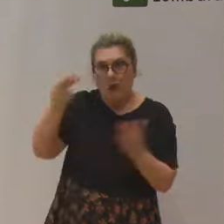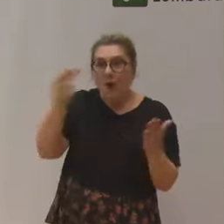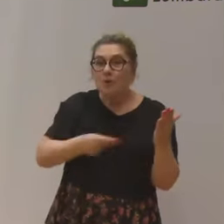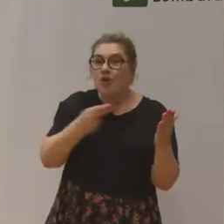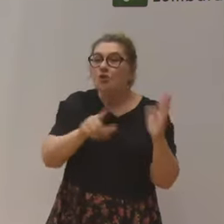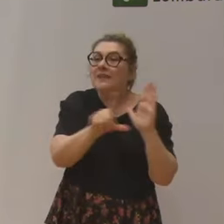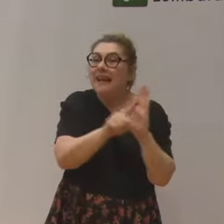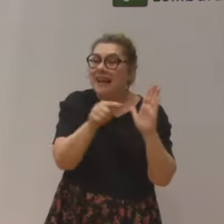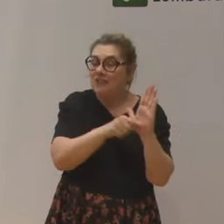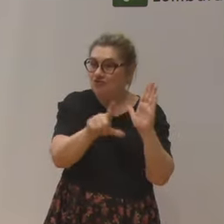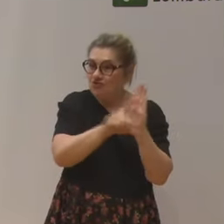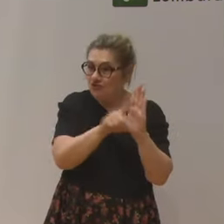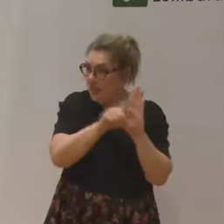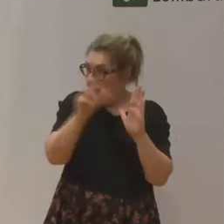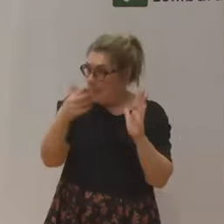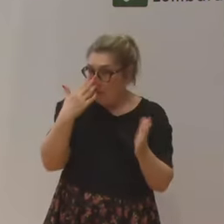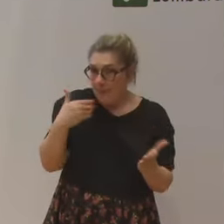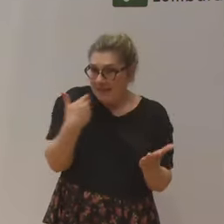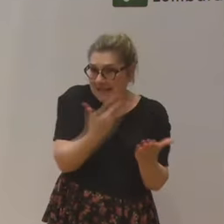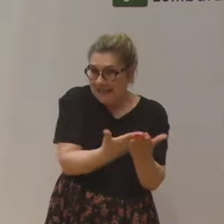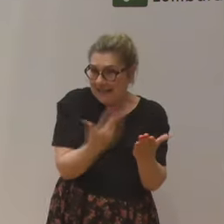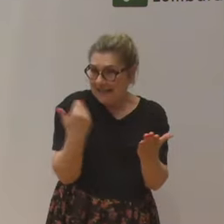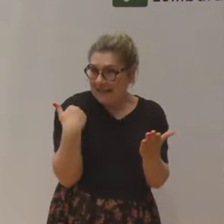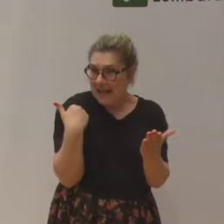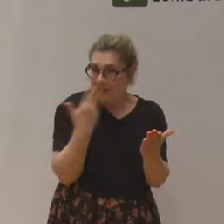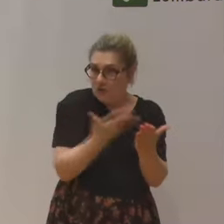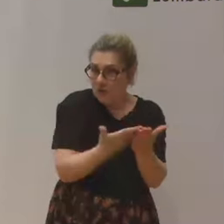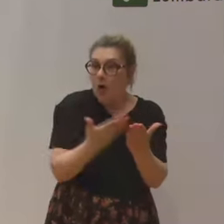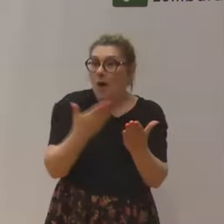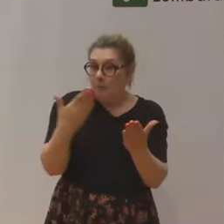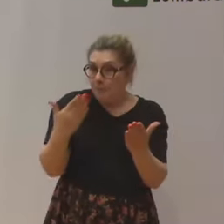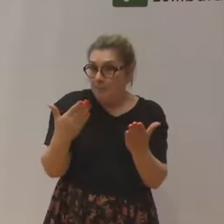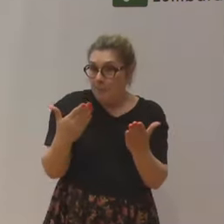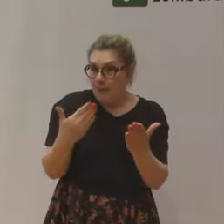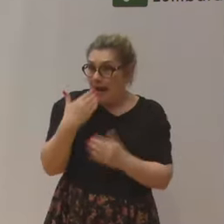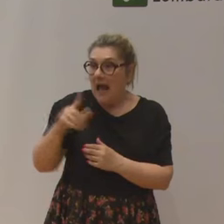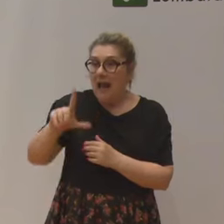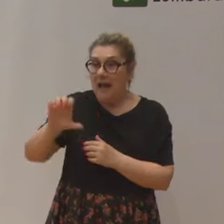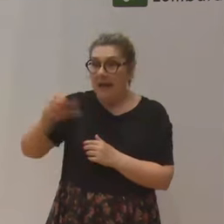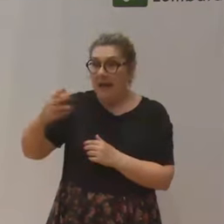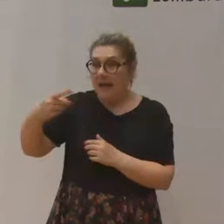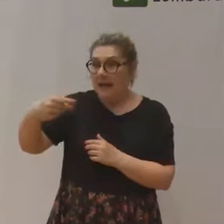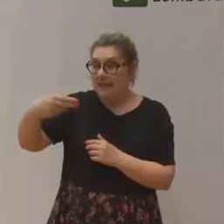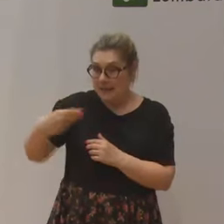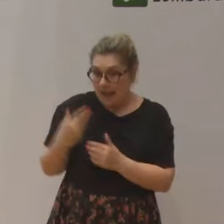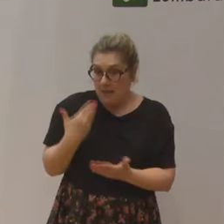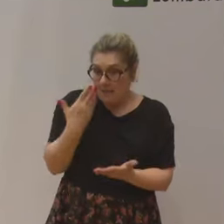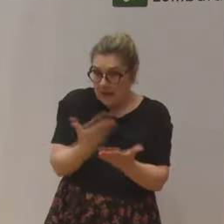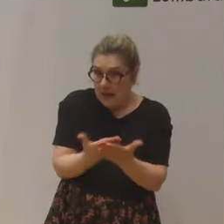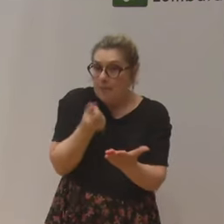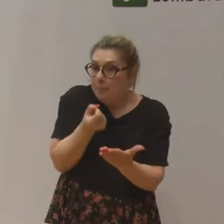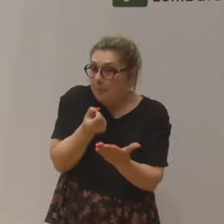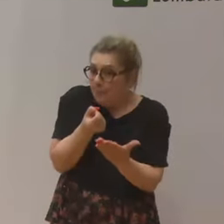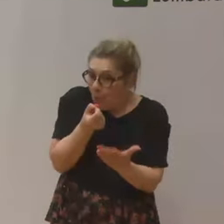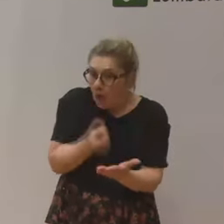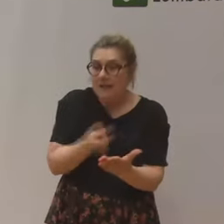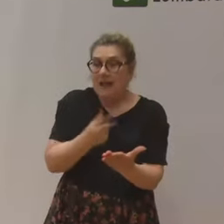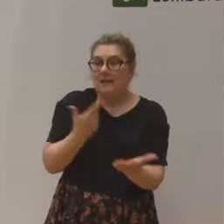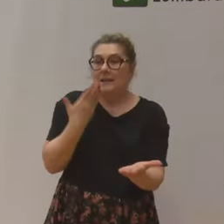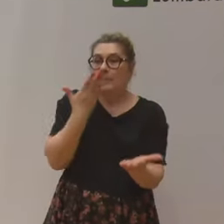legge che abbiamo presentato, insomma, come Leda. Per noi appunto, come Leda, è estremamente importante